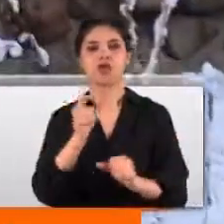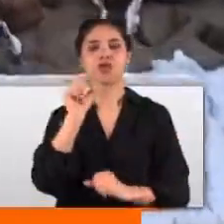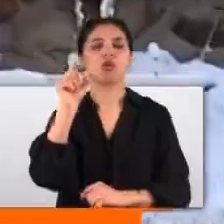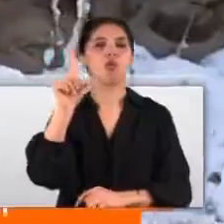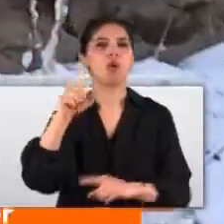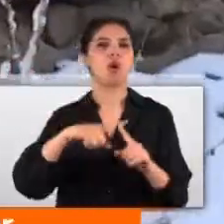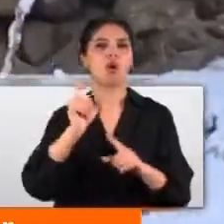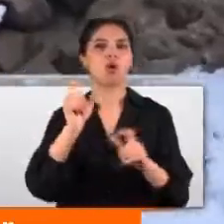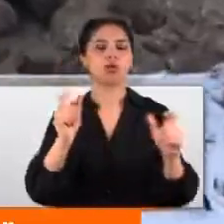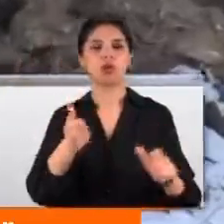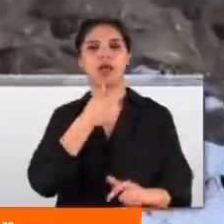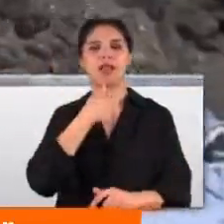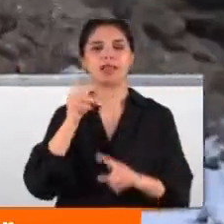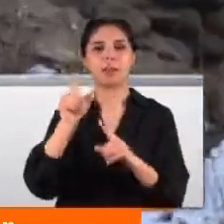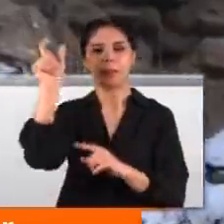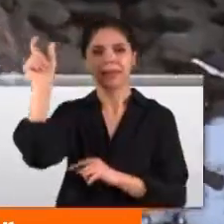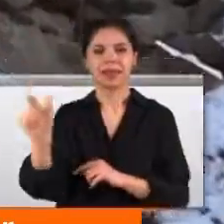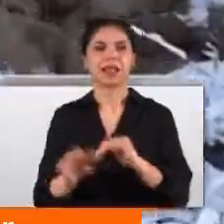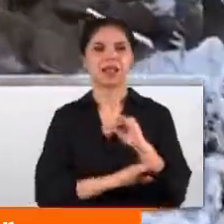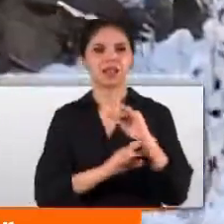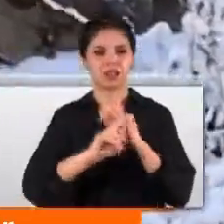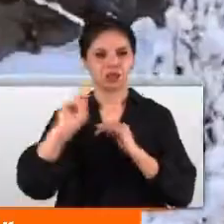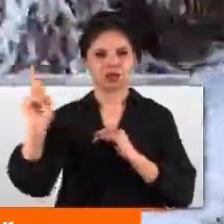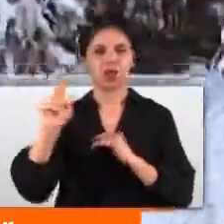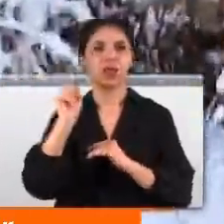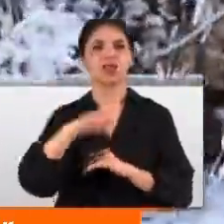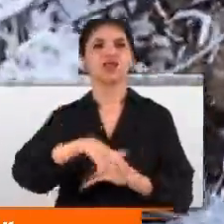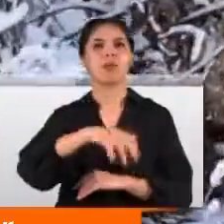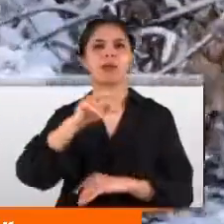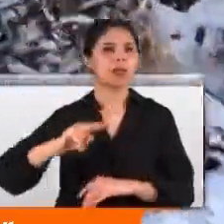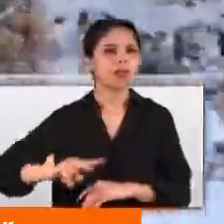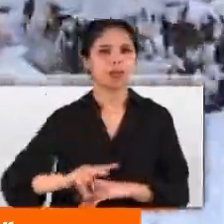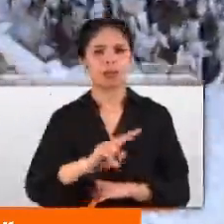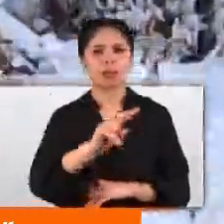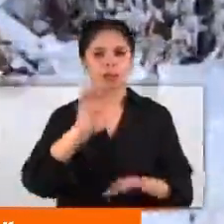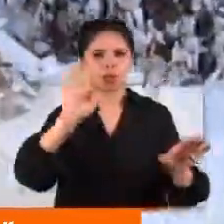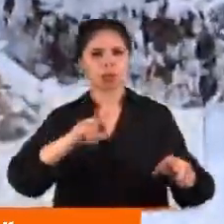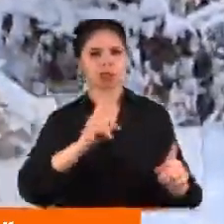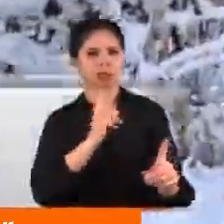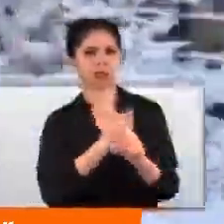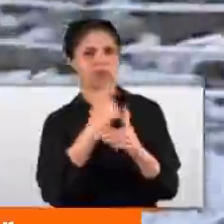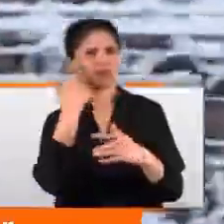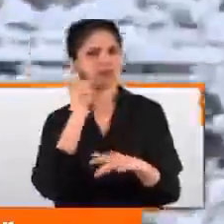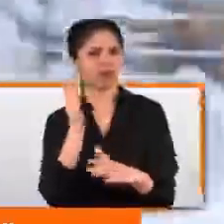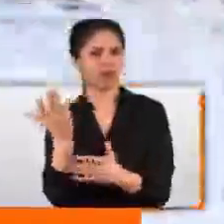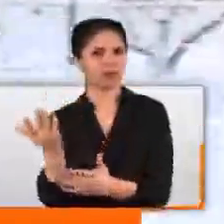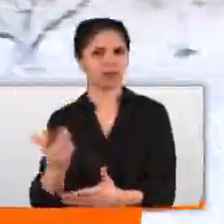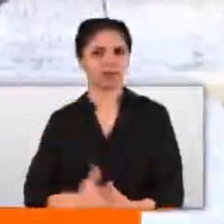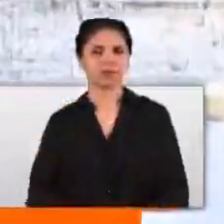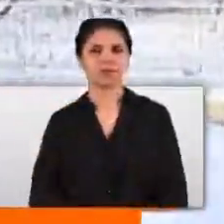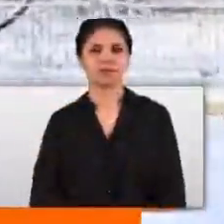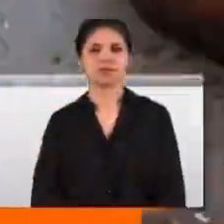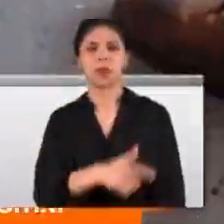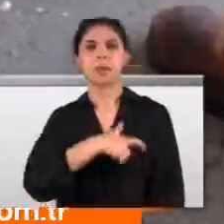ilçesinde yaşayan İlker Yıldırım köyden ilçe merkezine doğru gidiyordu. Bir anda önüne çıkan kartalla neye uğradığını şaşırdı.